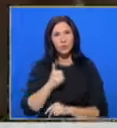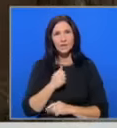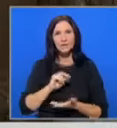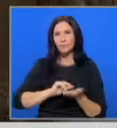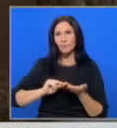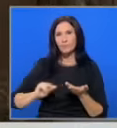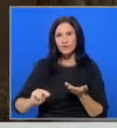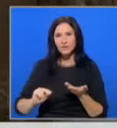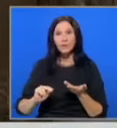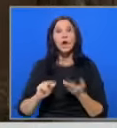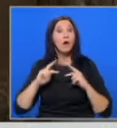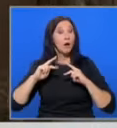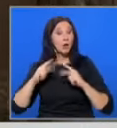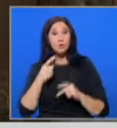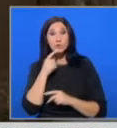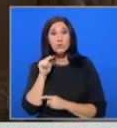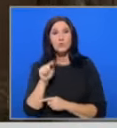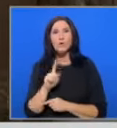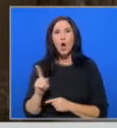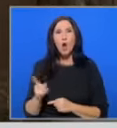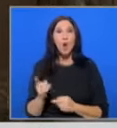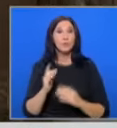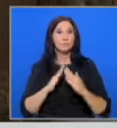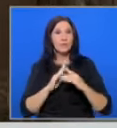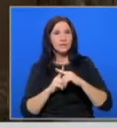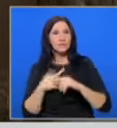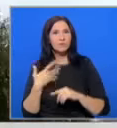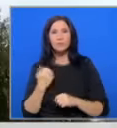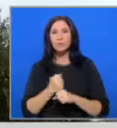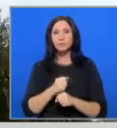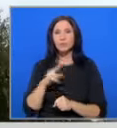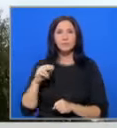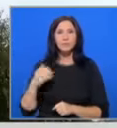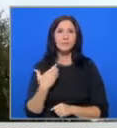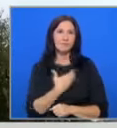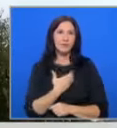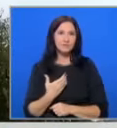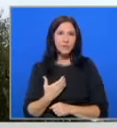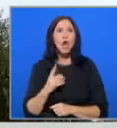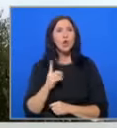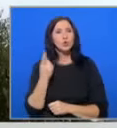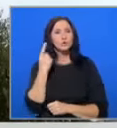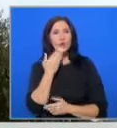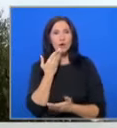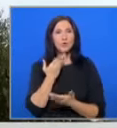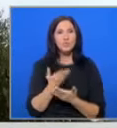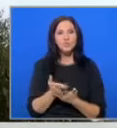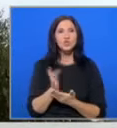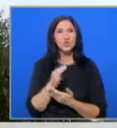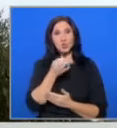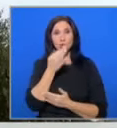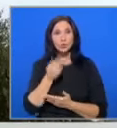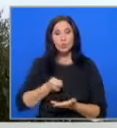по вписванията. А отговор за това на кого е църквата поиска и депутатът от ДПС Делян Пеевски, който вчера обяви, че ще се